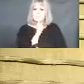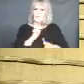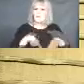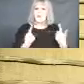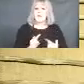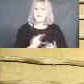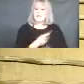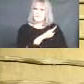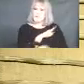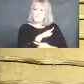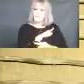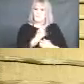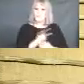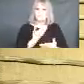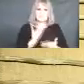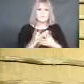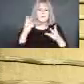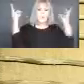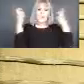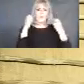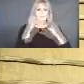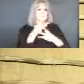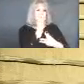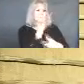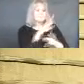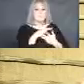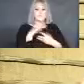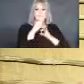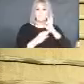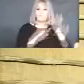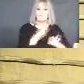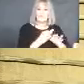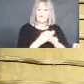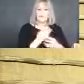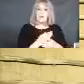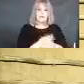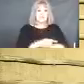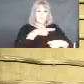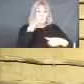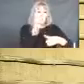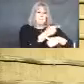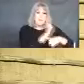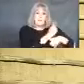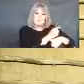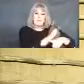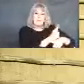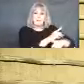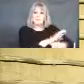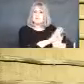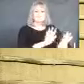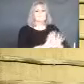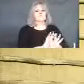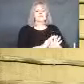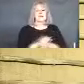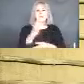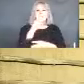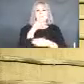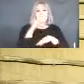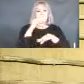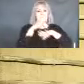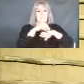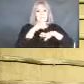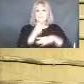sê, ons kan nie anders as om te praat oor wat ons gesien en gehoor het nie. Toe dreig hulle hulle